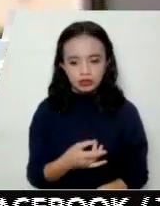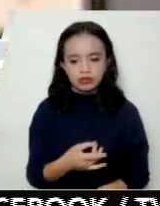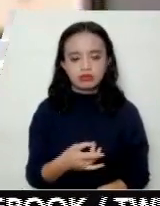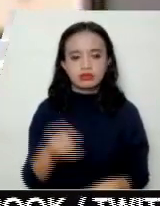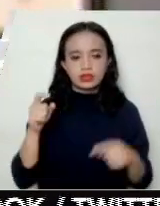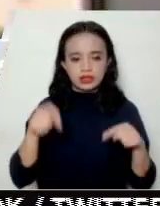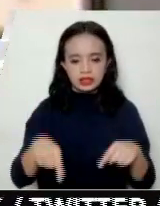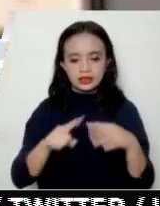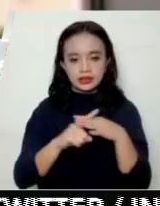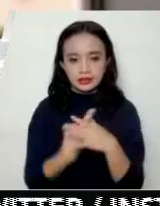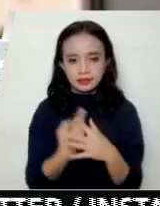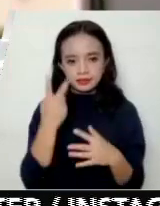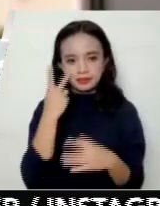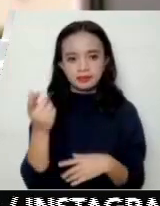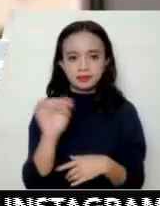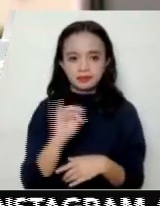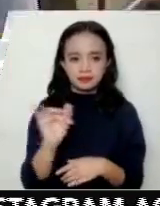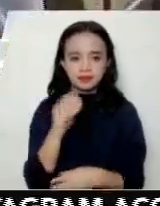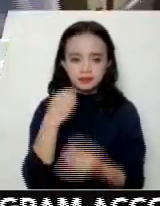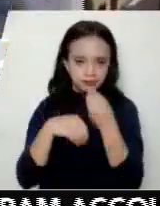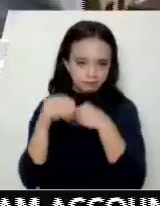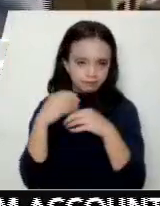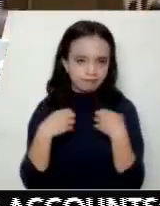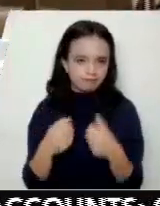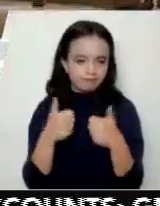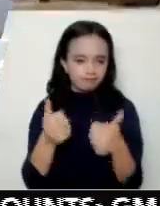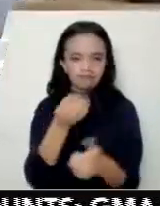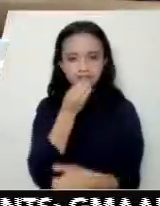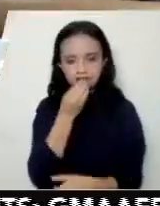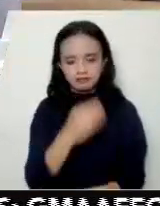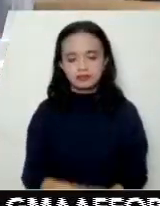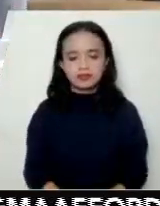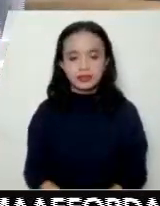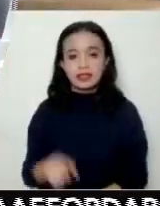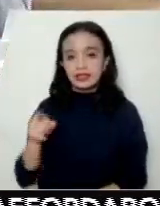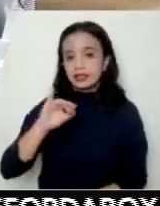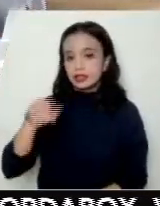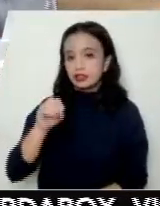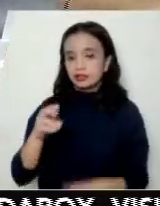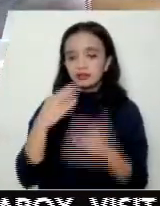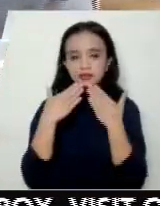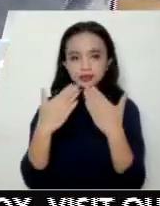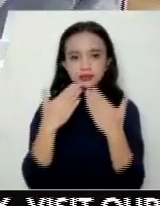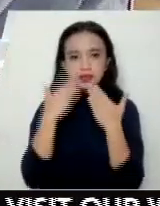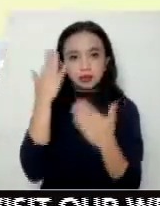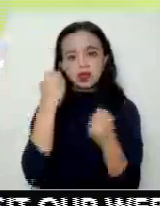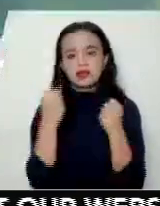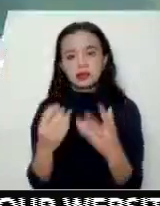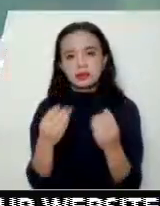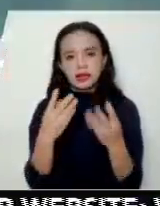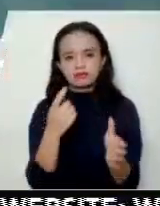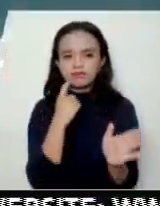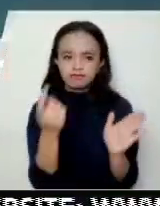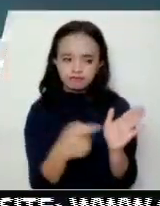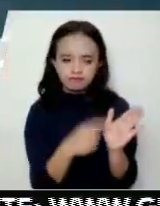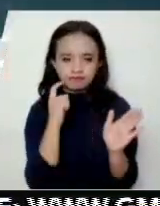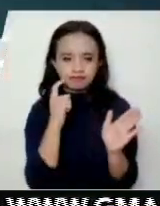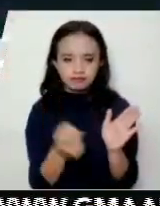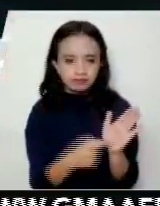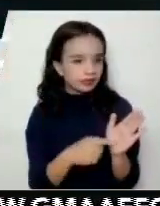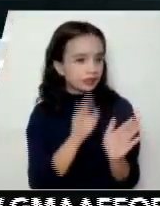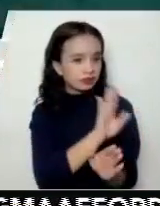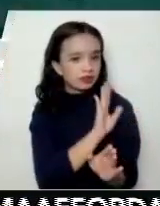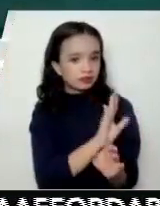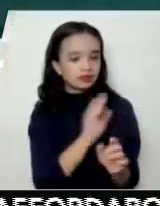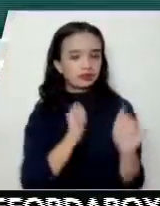nila kumakain din ng masusustansyang pagkain thankful si John dahil marami ang nakakapansin sa kanyang pagganap